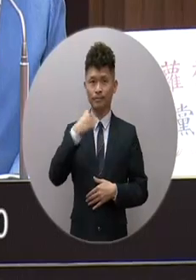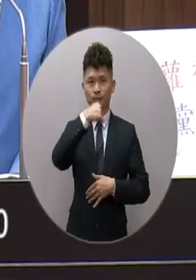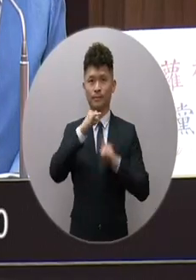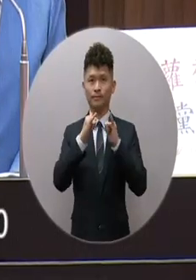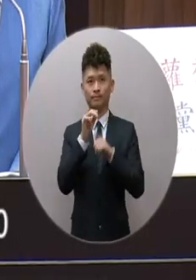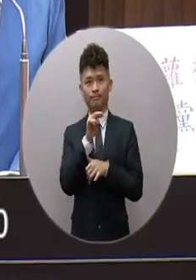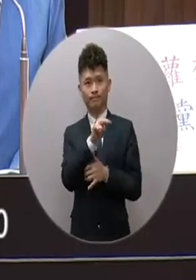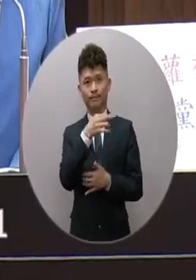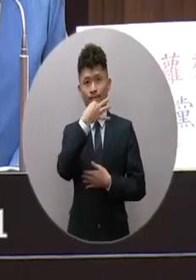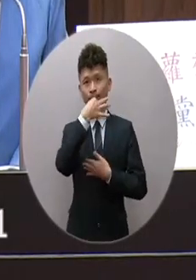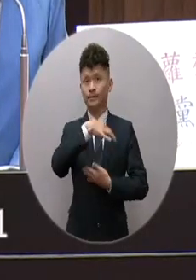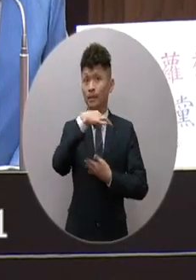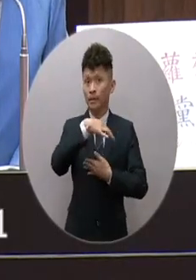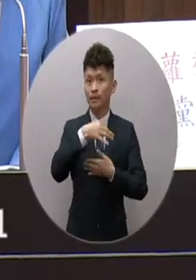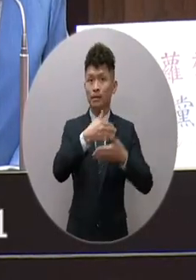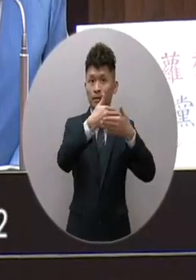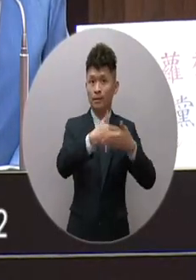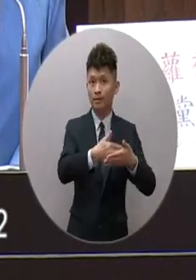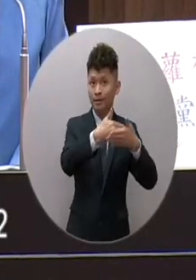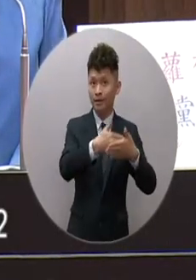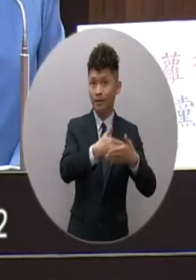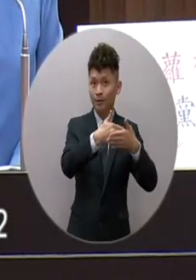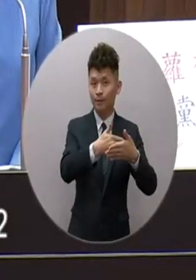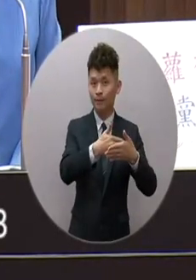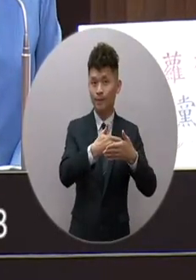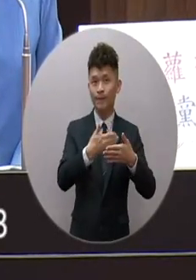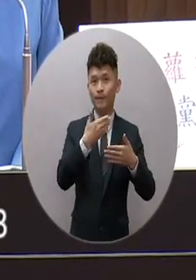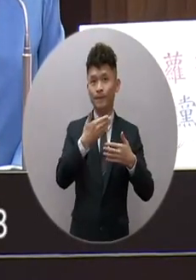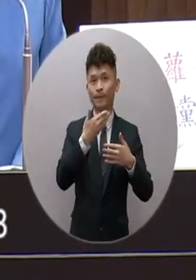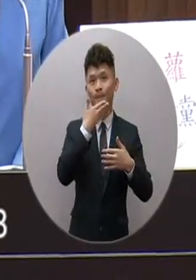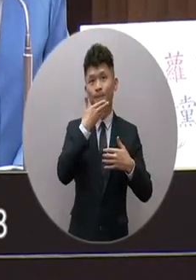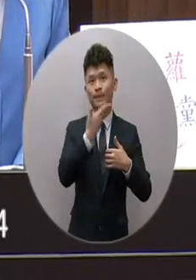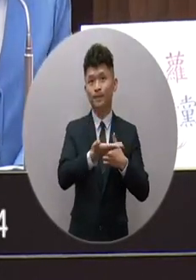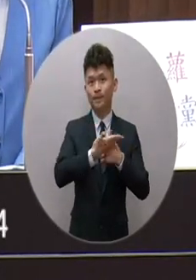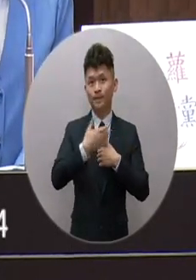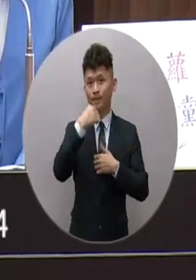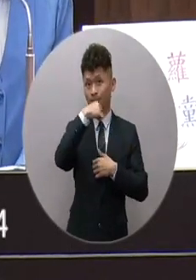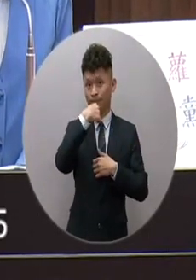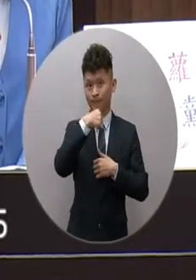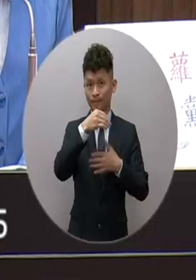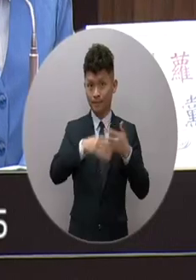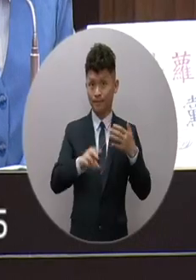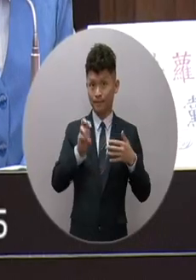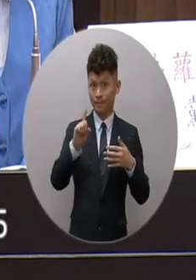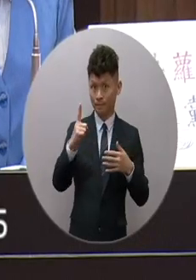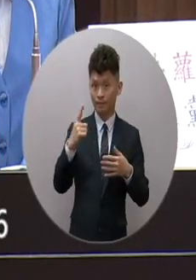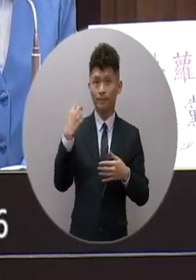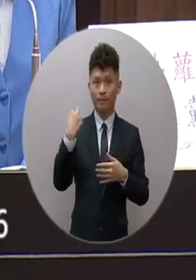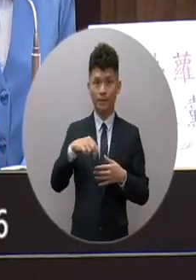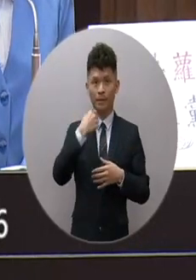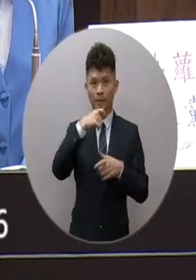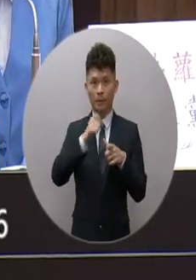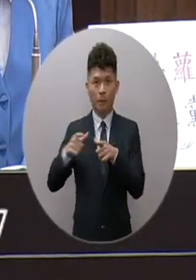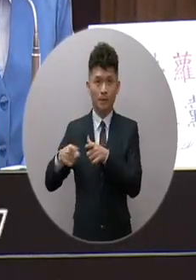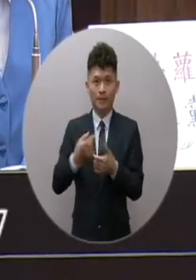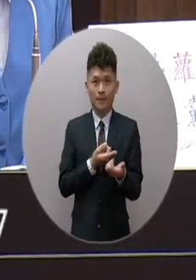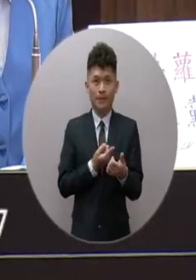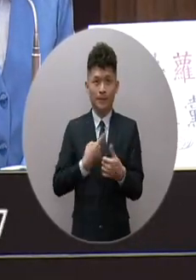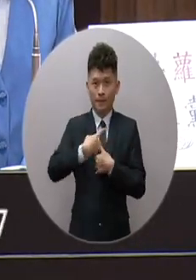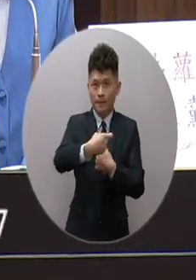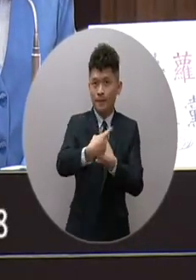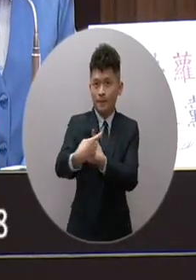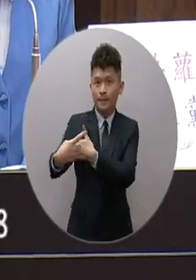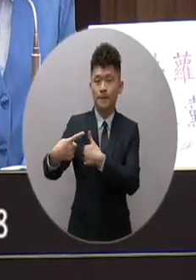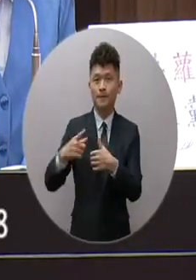心，中国大陆这个会台31项政策，再加上让我们台湾很多的企业去 IPO 上